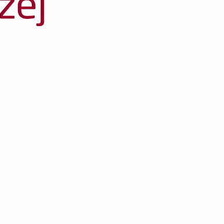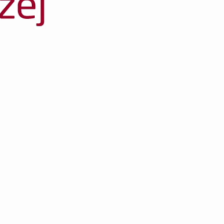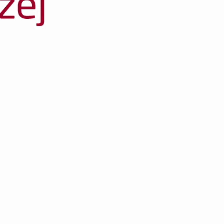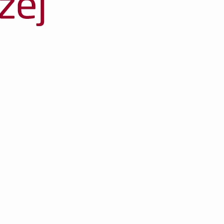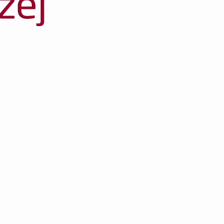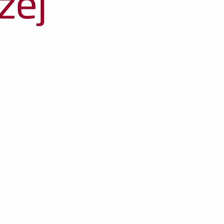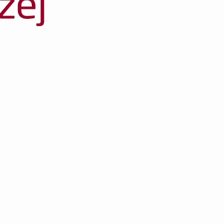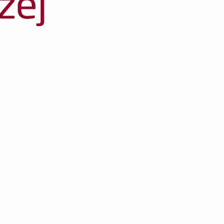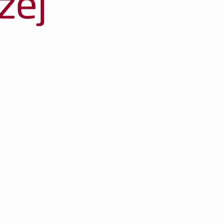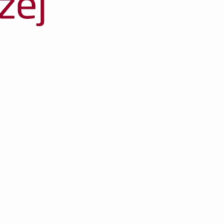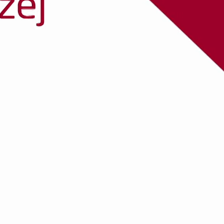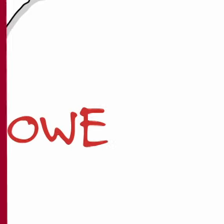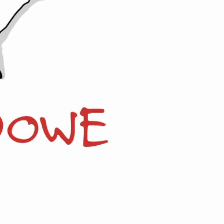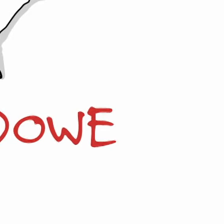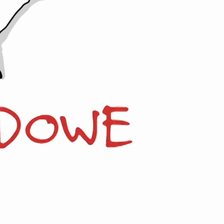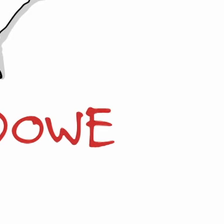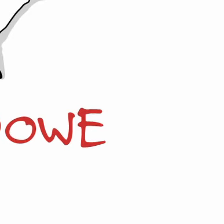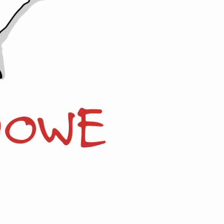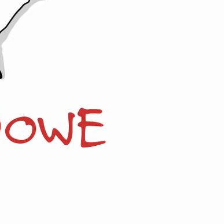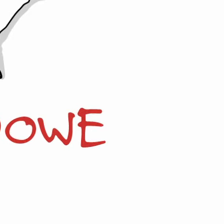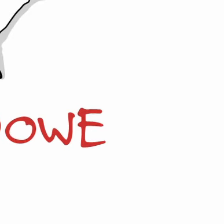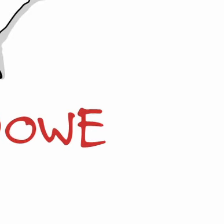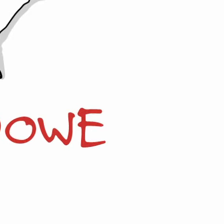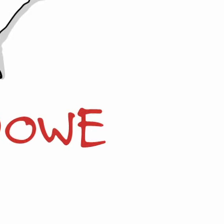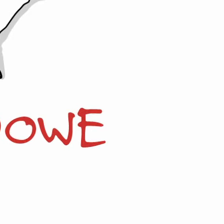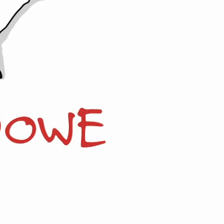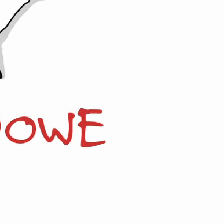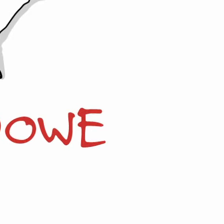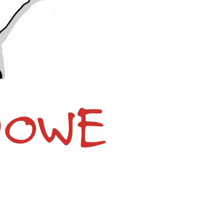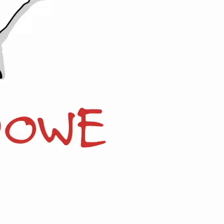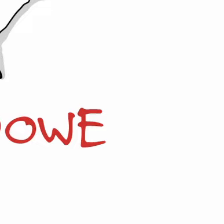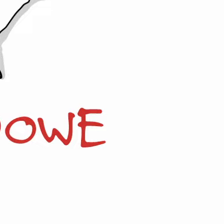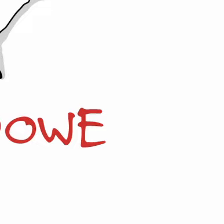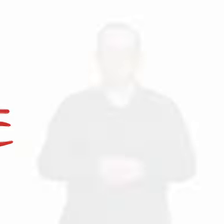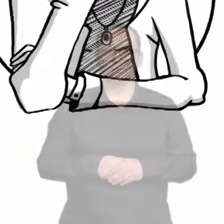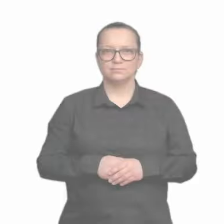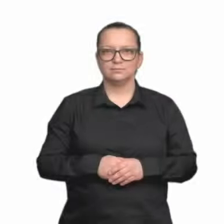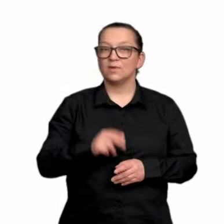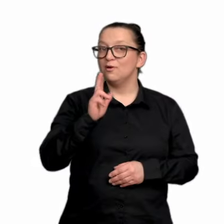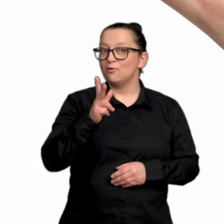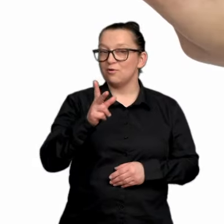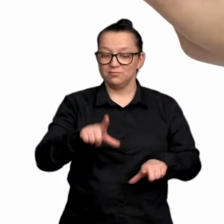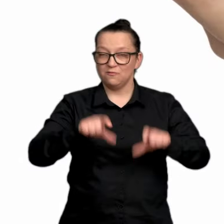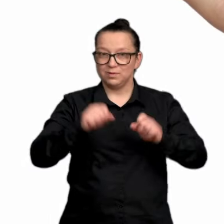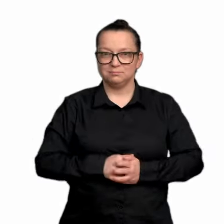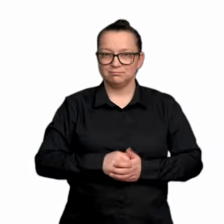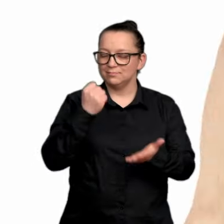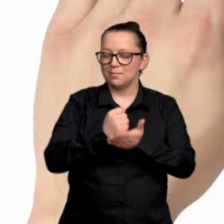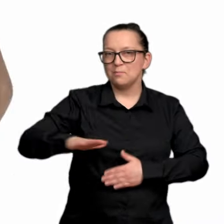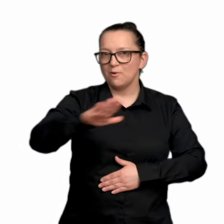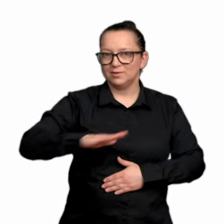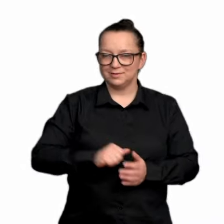komunikat Państwowej Komisji Wyborczej wybory samorządowe 7 kwietnia kogo